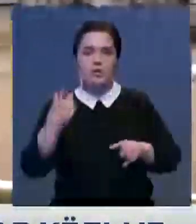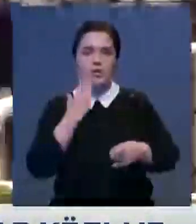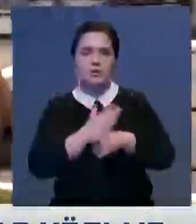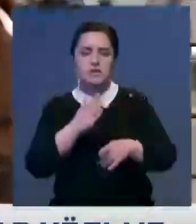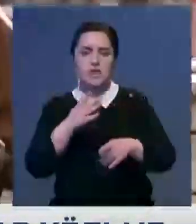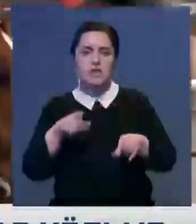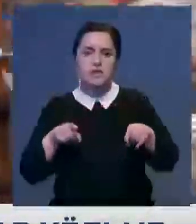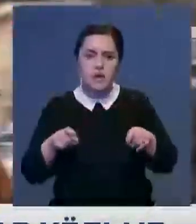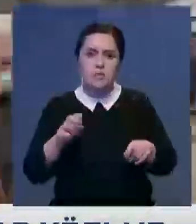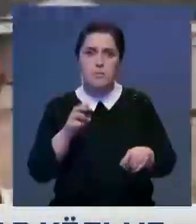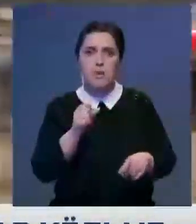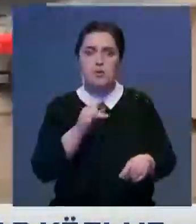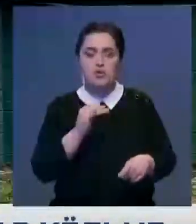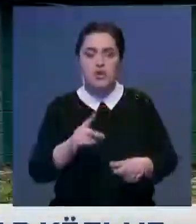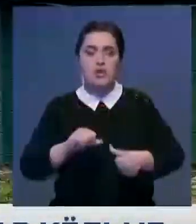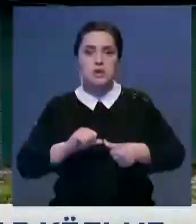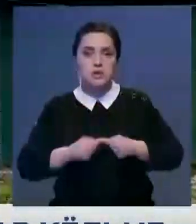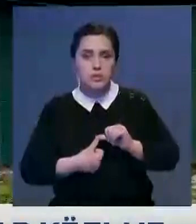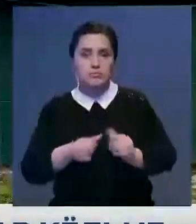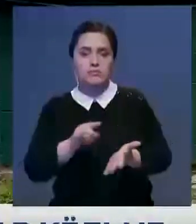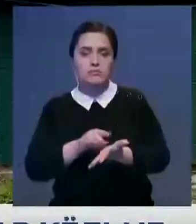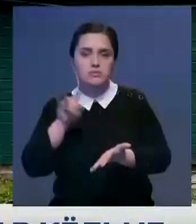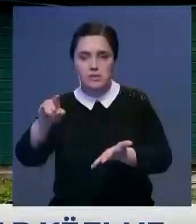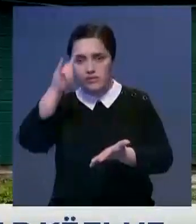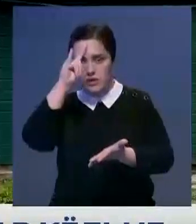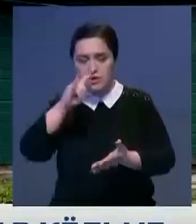и забеги, Бауржан регулярно летает в